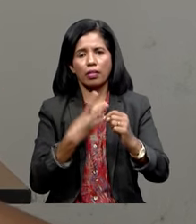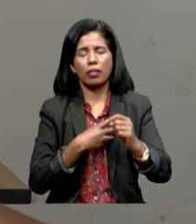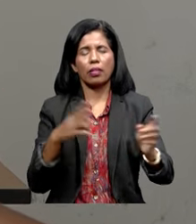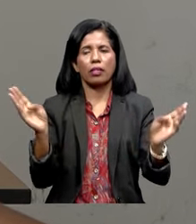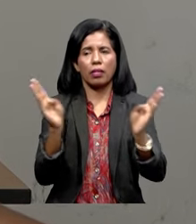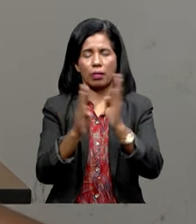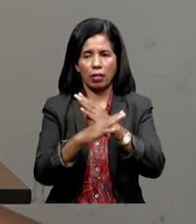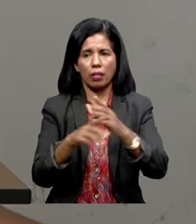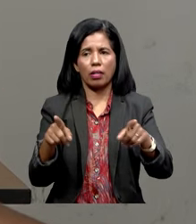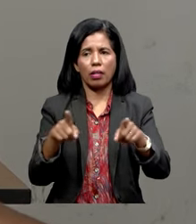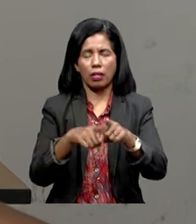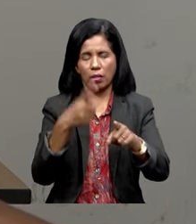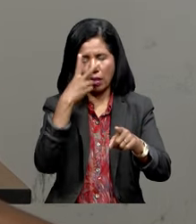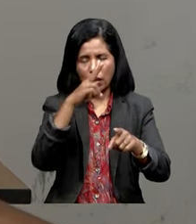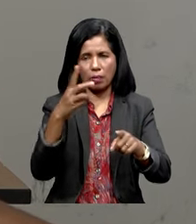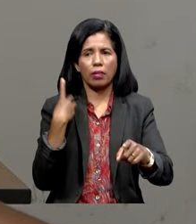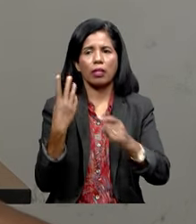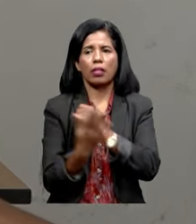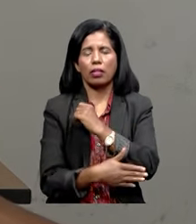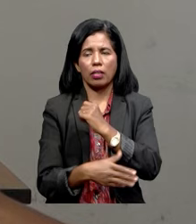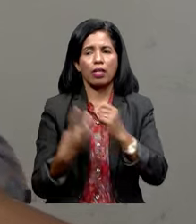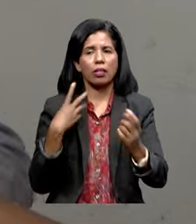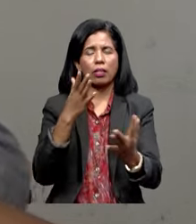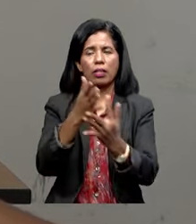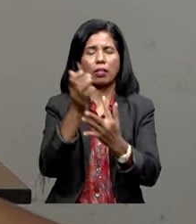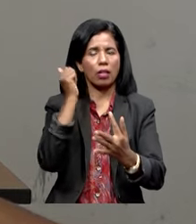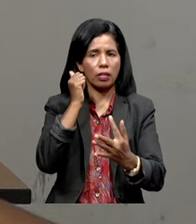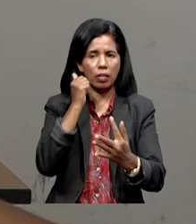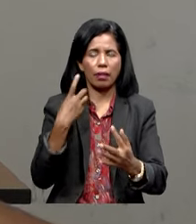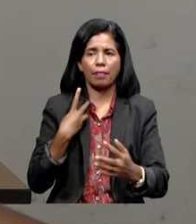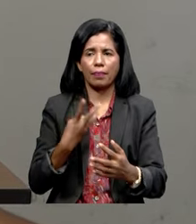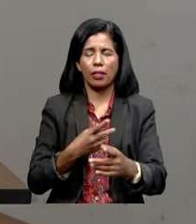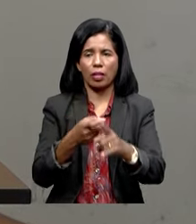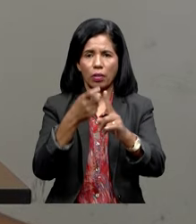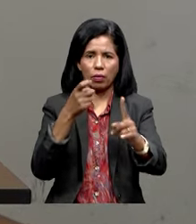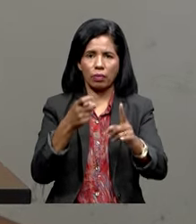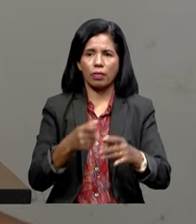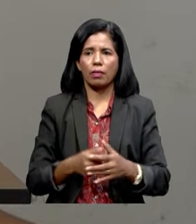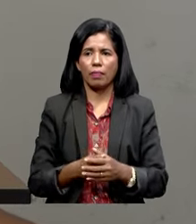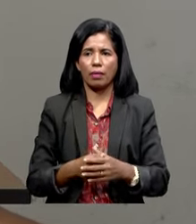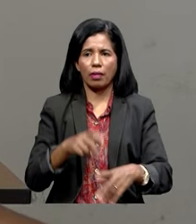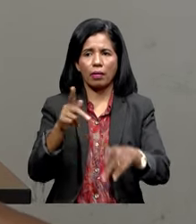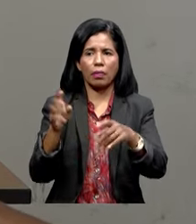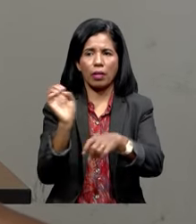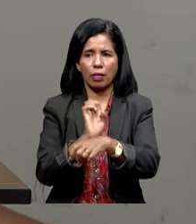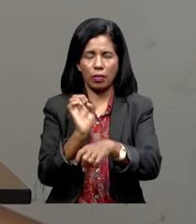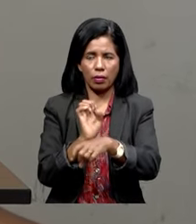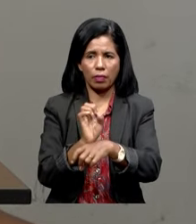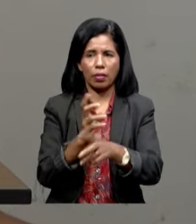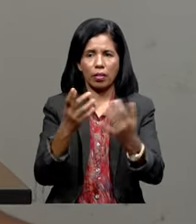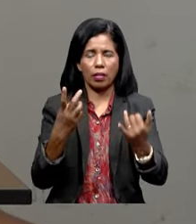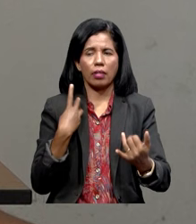hanesan adep to date bayar tenerain ya agor ita sedap tamas ASEAN det usi ema ekonomikamente nene